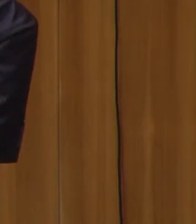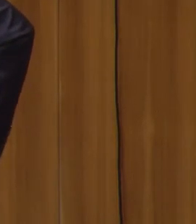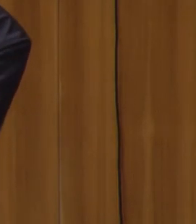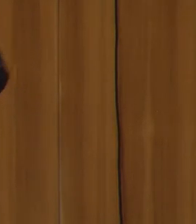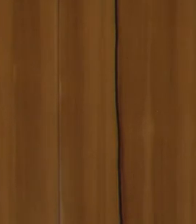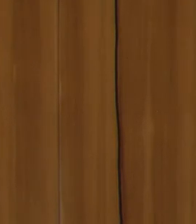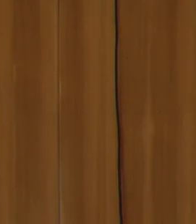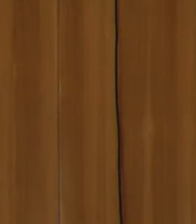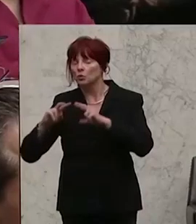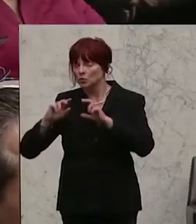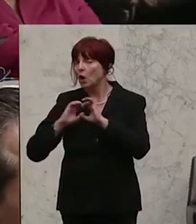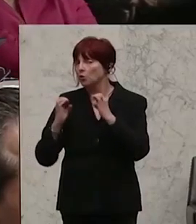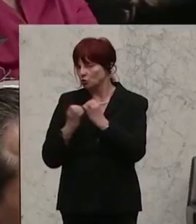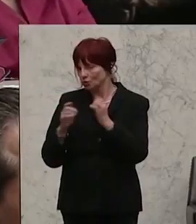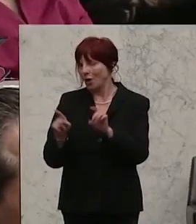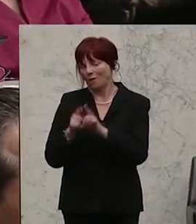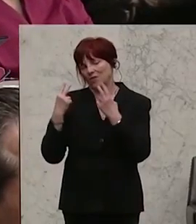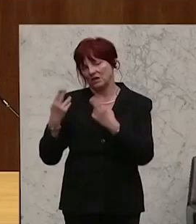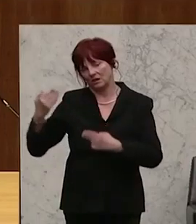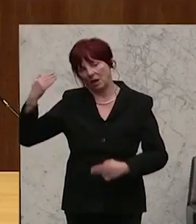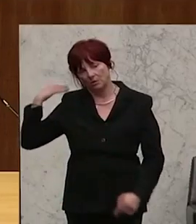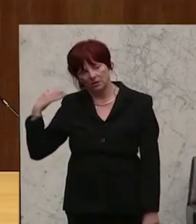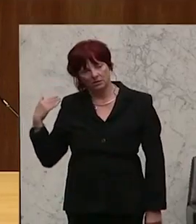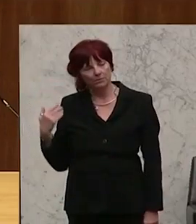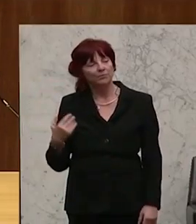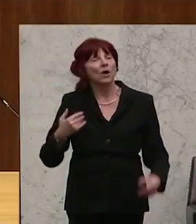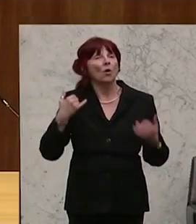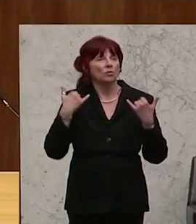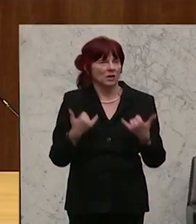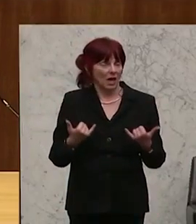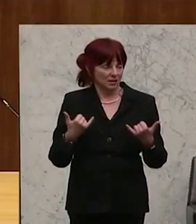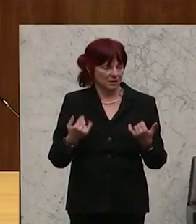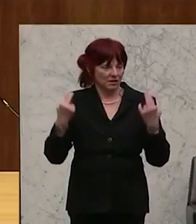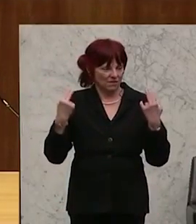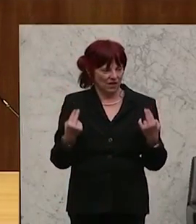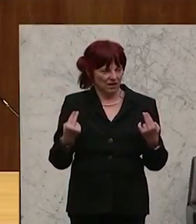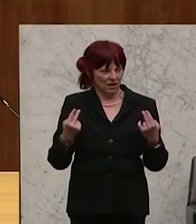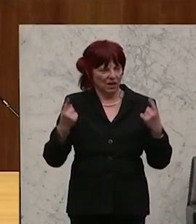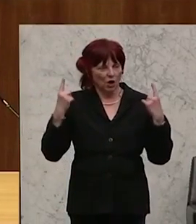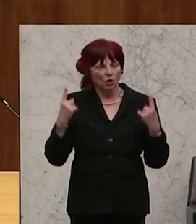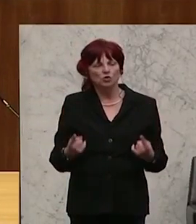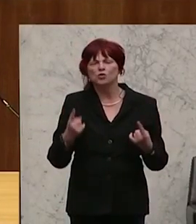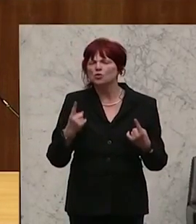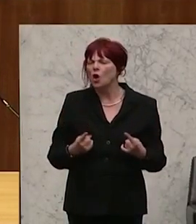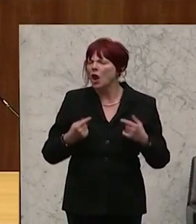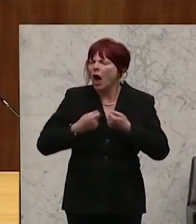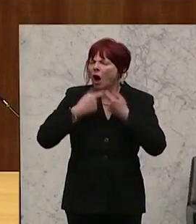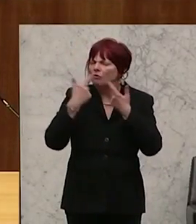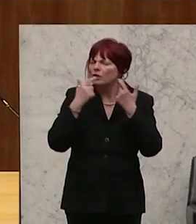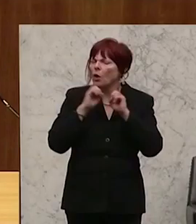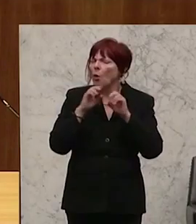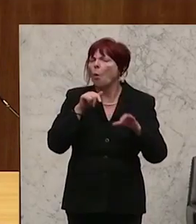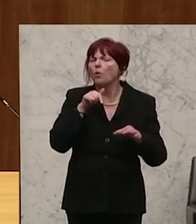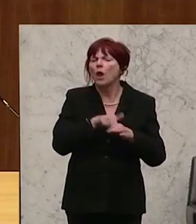restlos aufklären. Und natürlich geht es darum, dass wir jetzt eine lückenlose Aufklärung sicherstellen, weil es ja auch eine